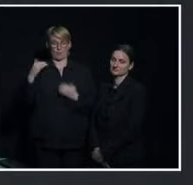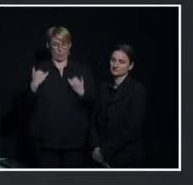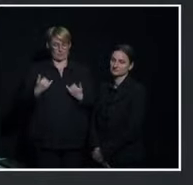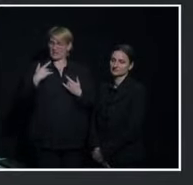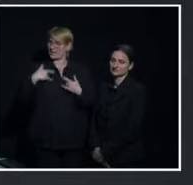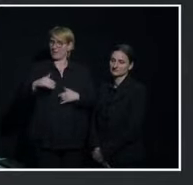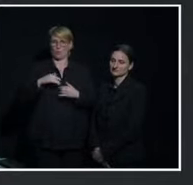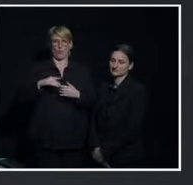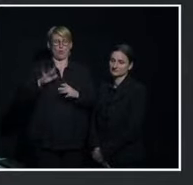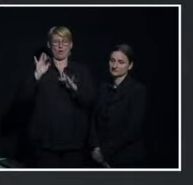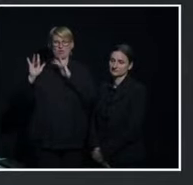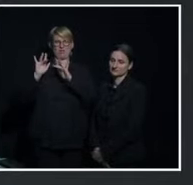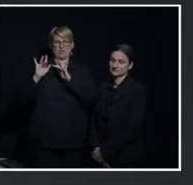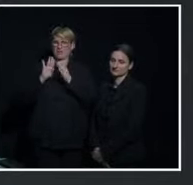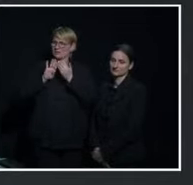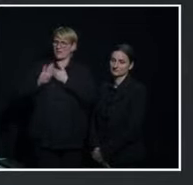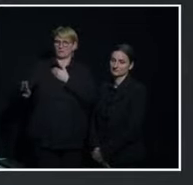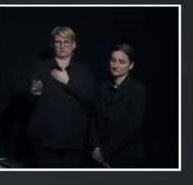kämpfen haben.